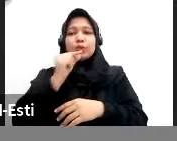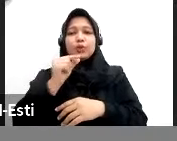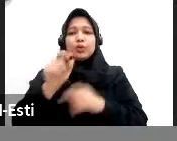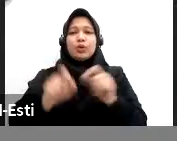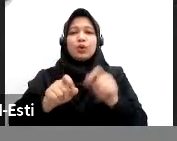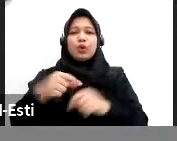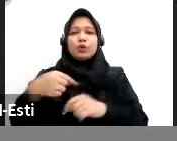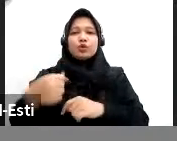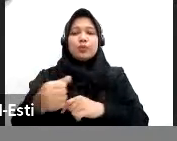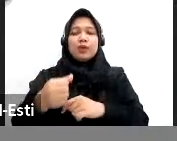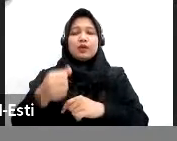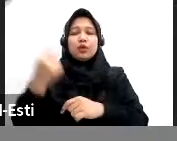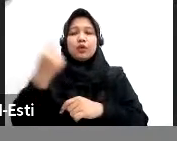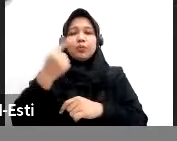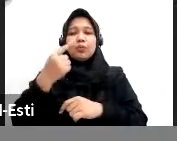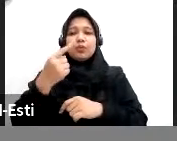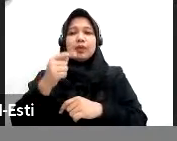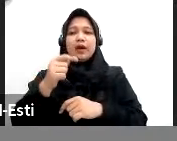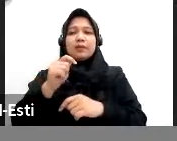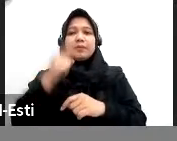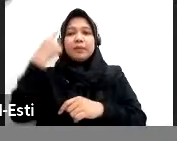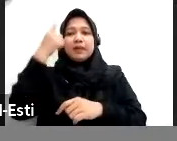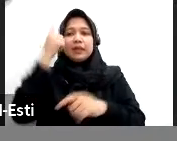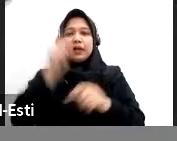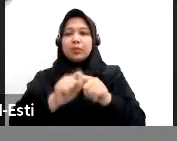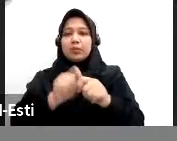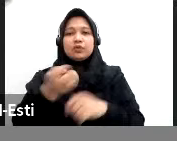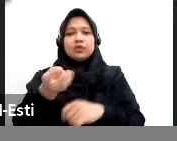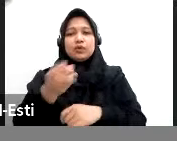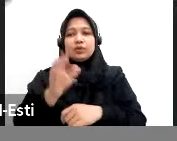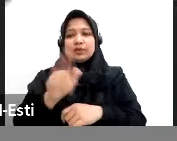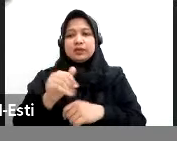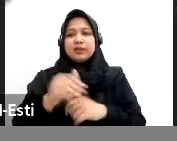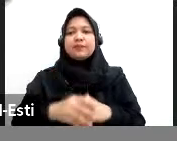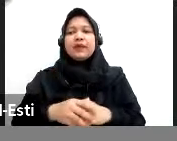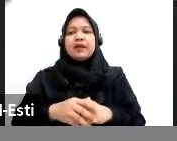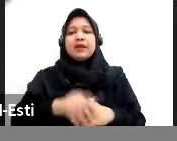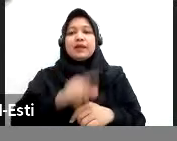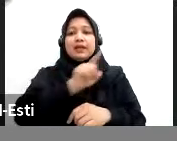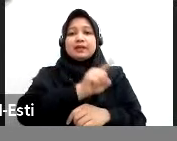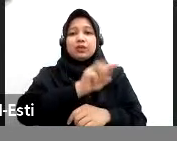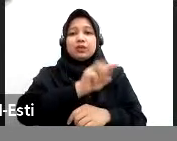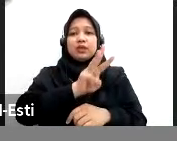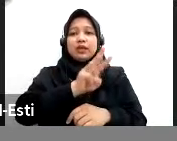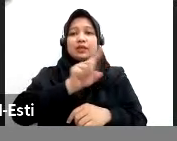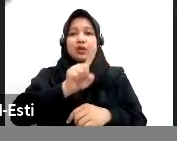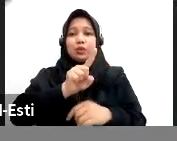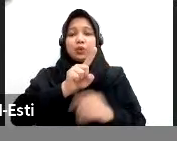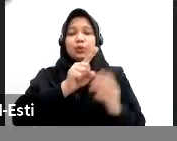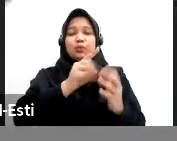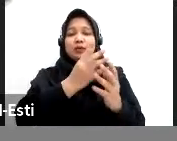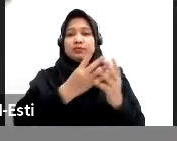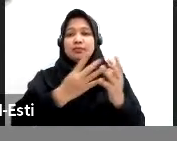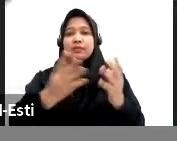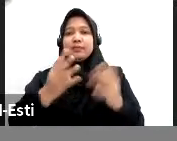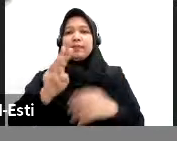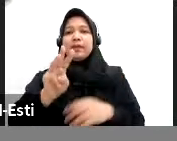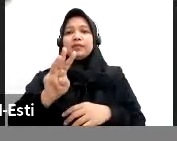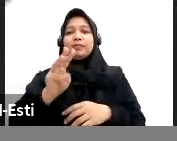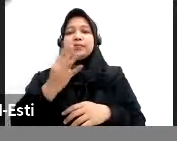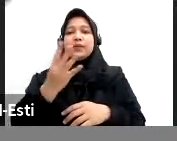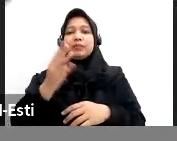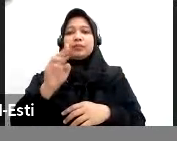dibentuk oleh pemerintah nah 41 diantara 121 Enno diare ini kemudian juga melayani